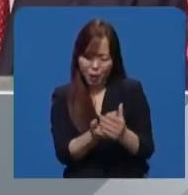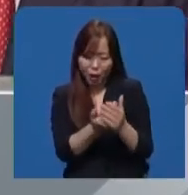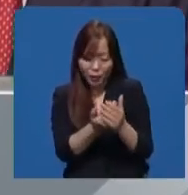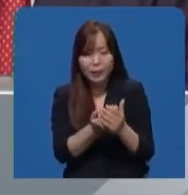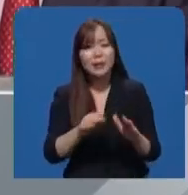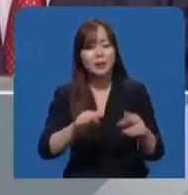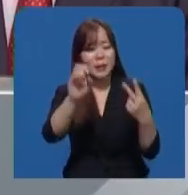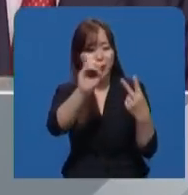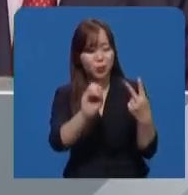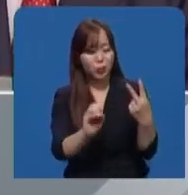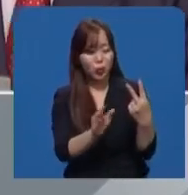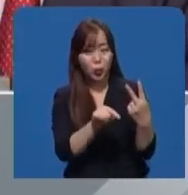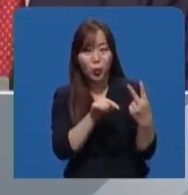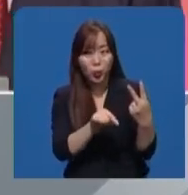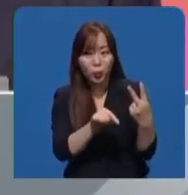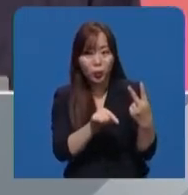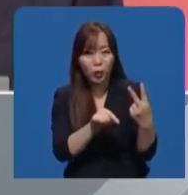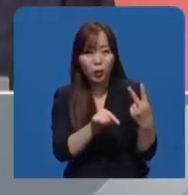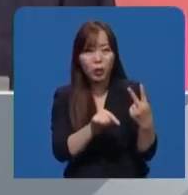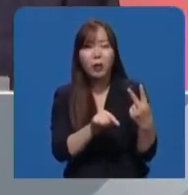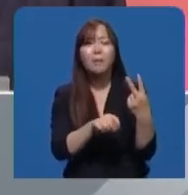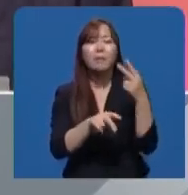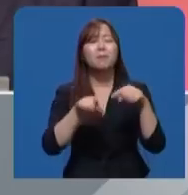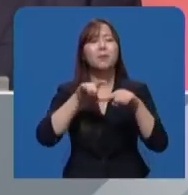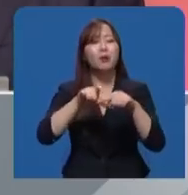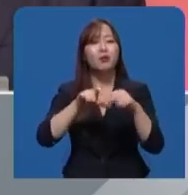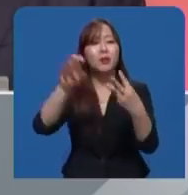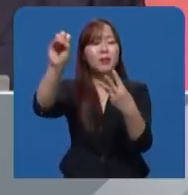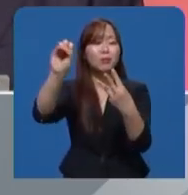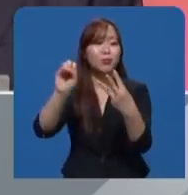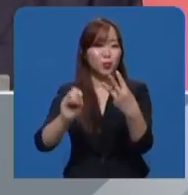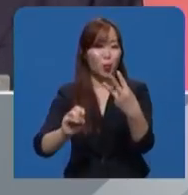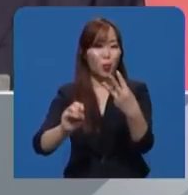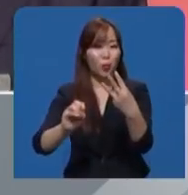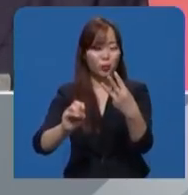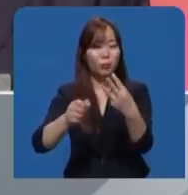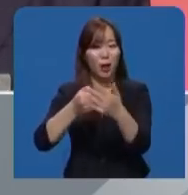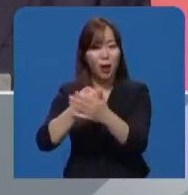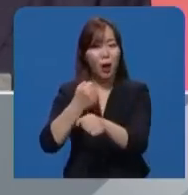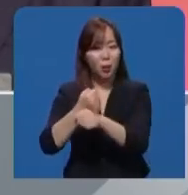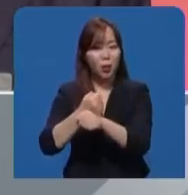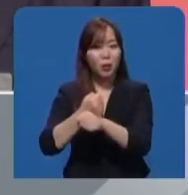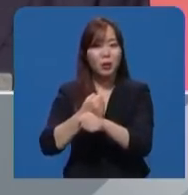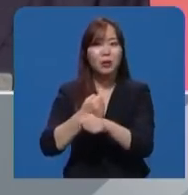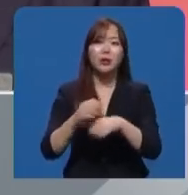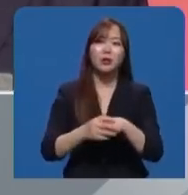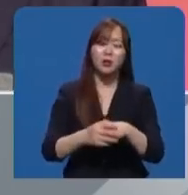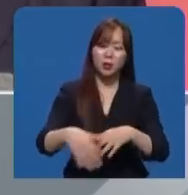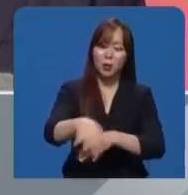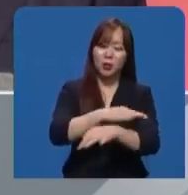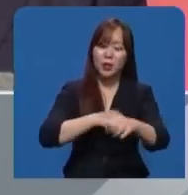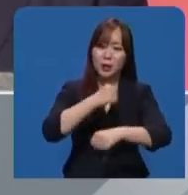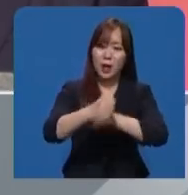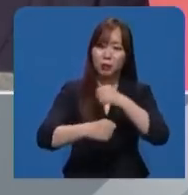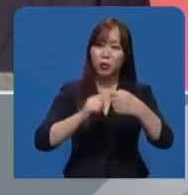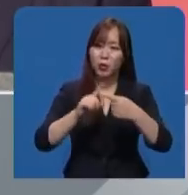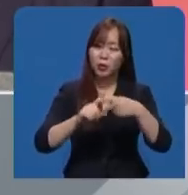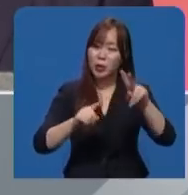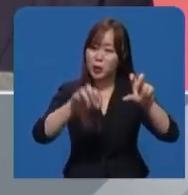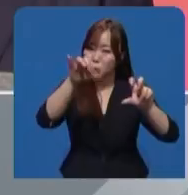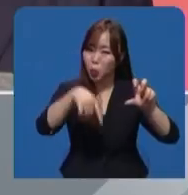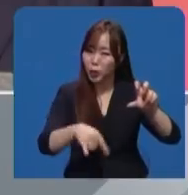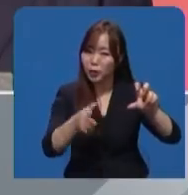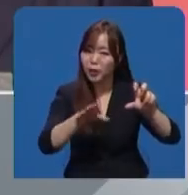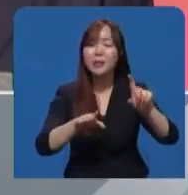잠재성장률을 현재 2% 하야 되는 것을 평균 3%씩 하게 하고 경제자유지수를 현재